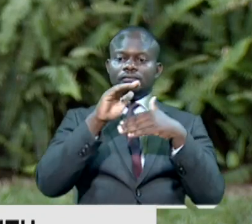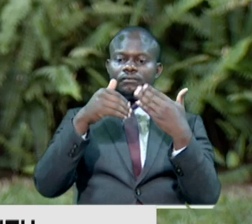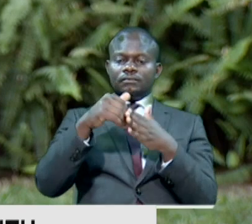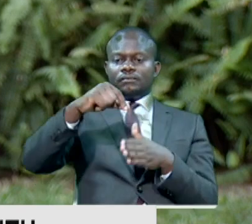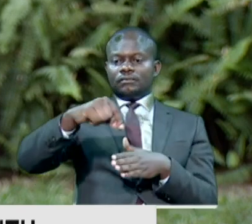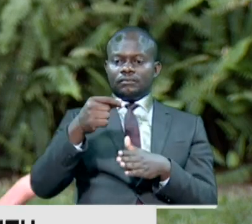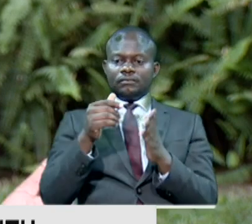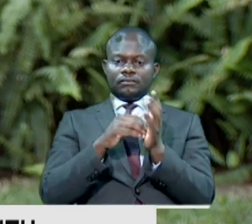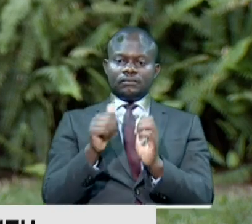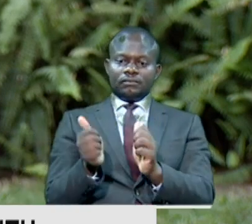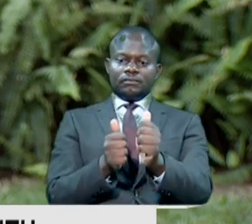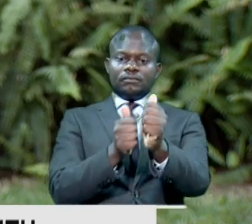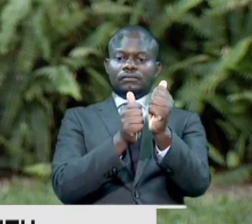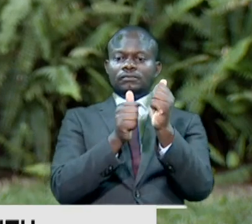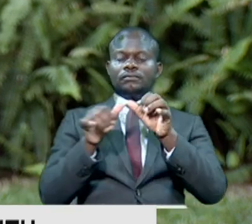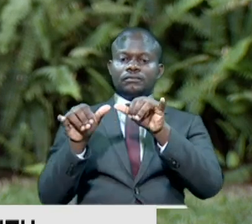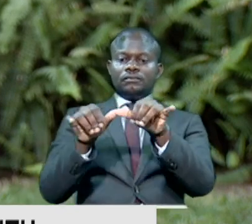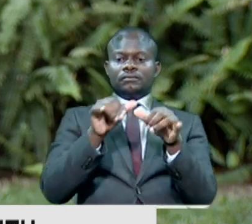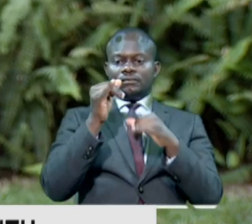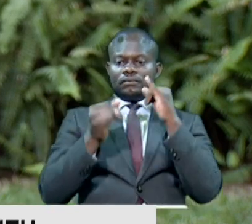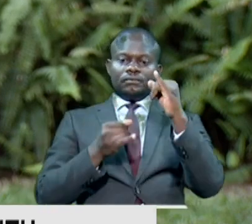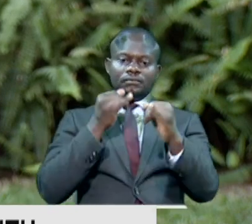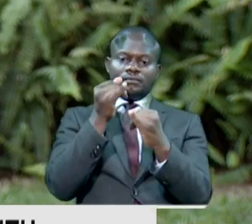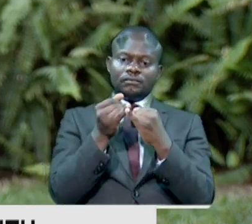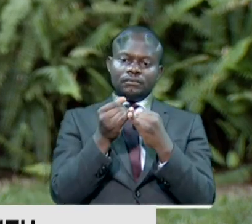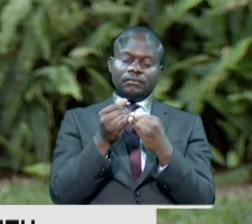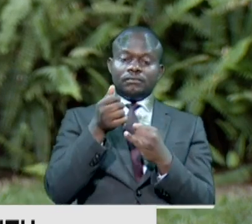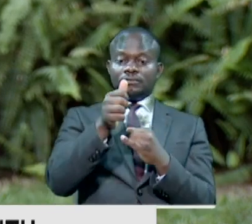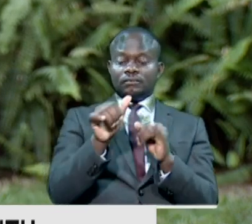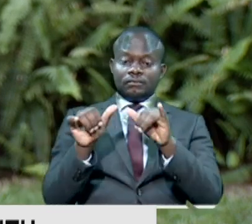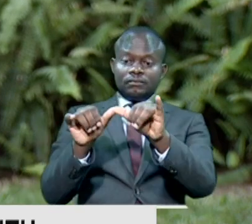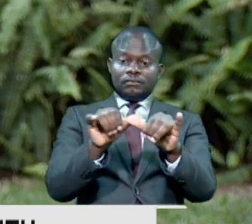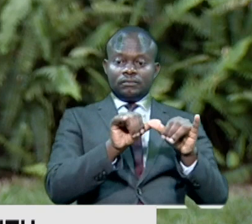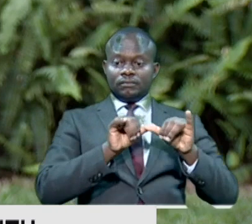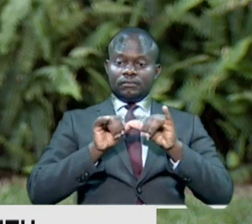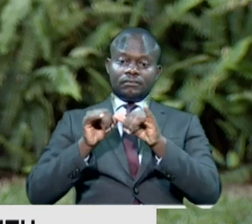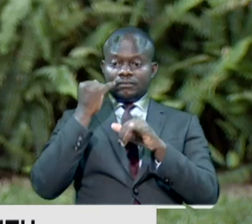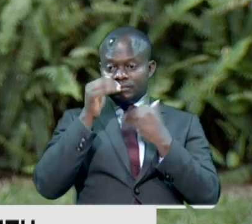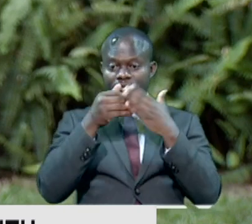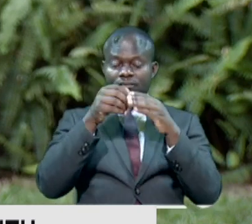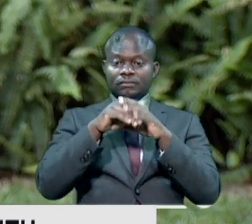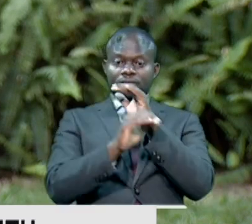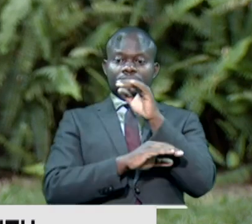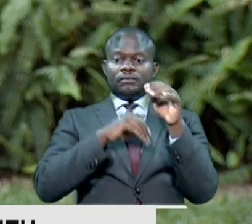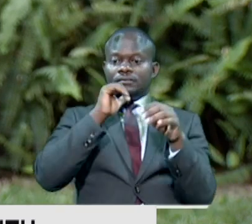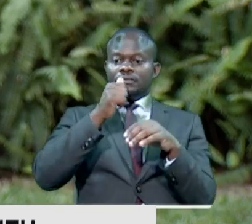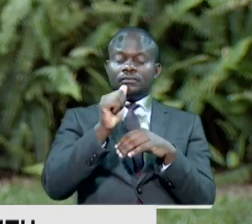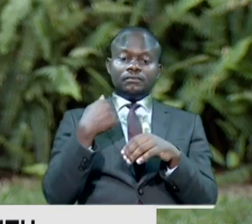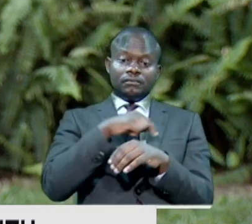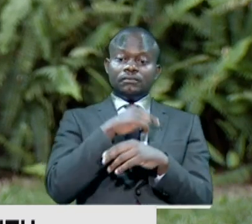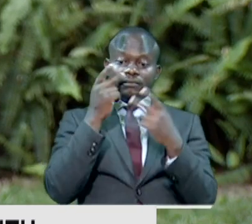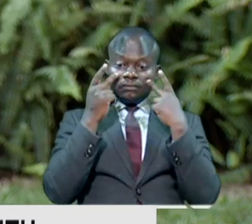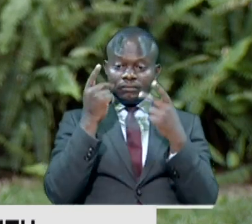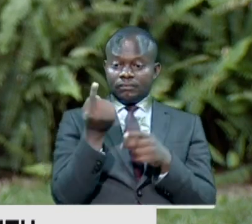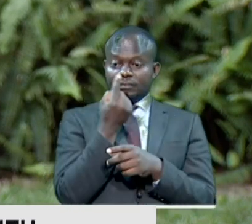by'ubuziranenge bikurikije standard international izo standard ziherekeje iyo igeze mu gihugu ntabwo arizo tureba gusa